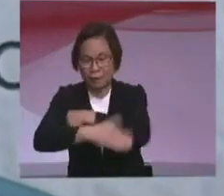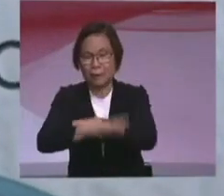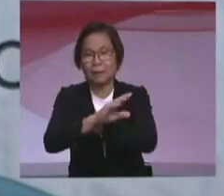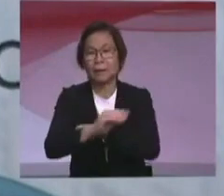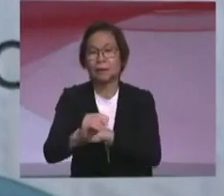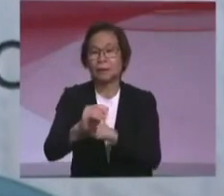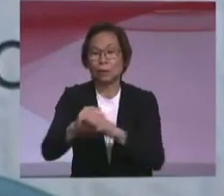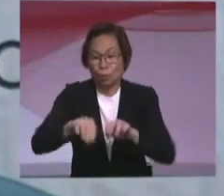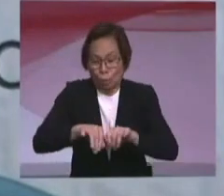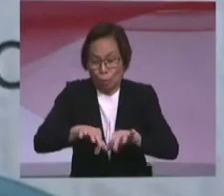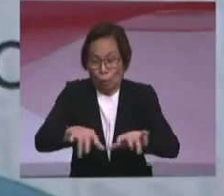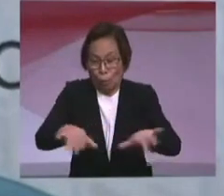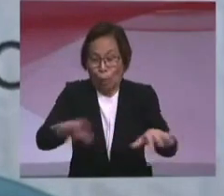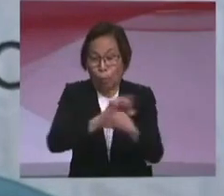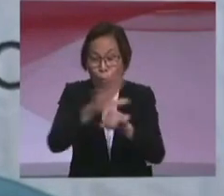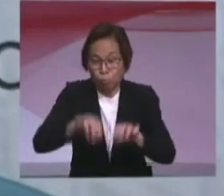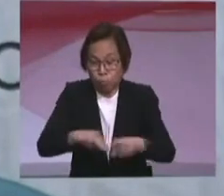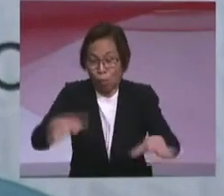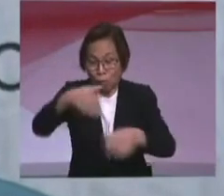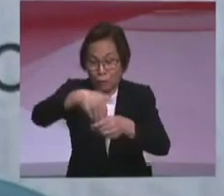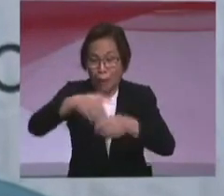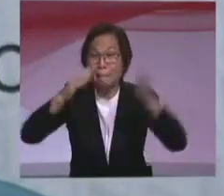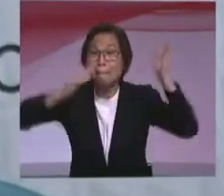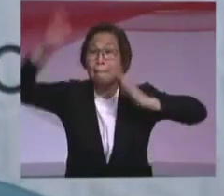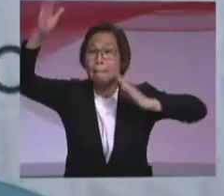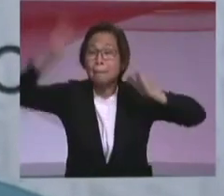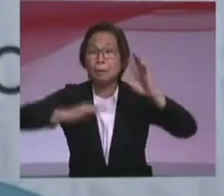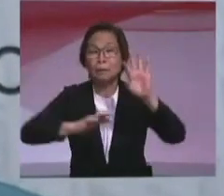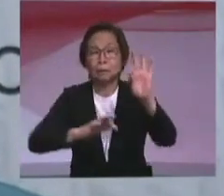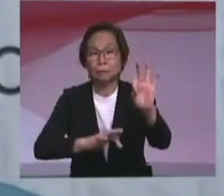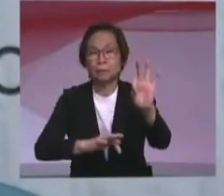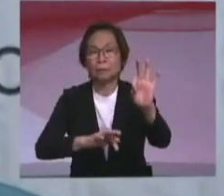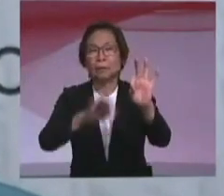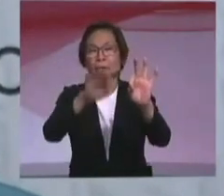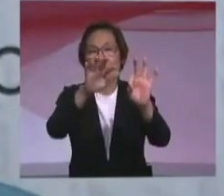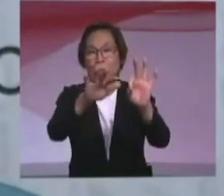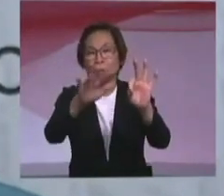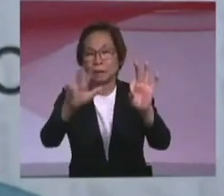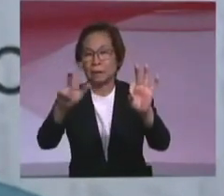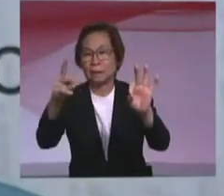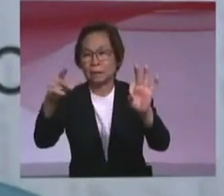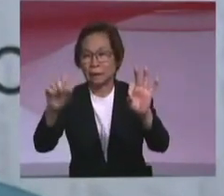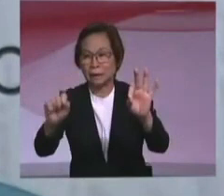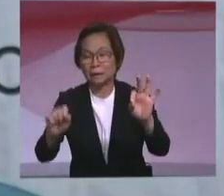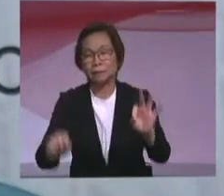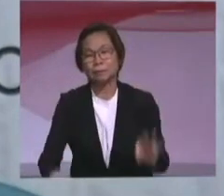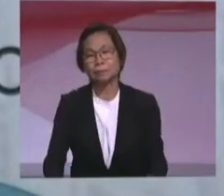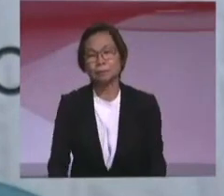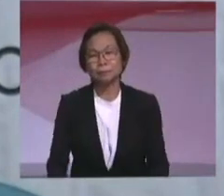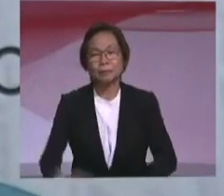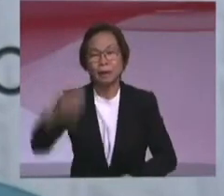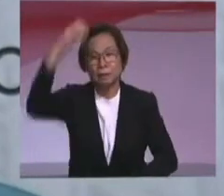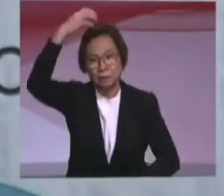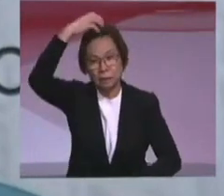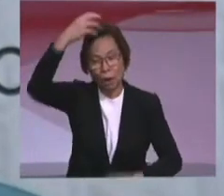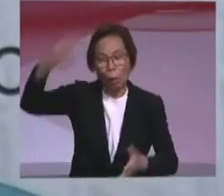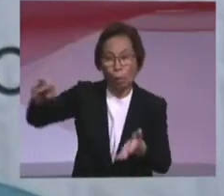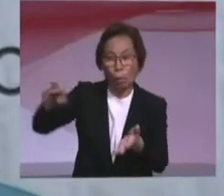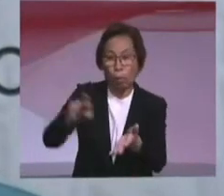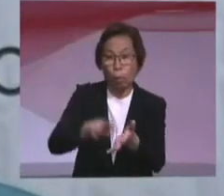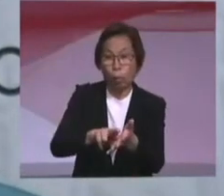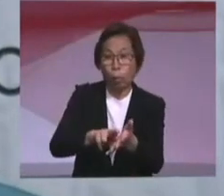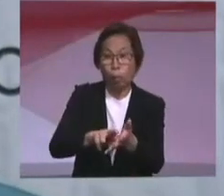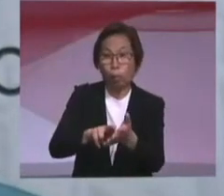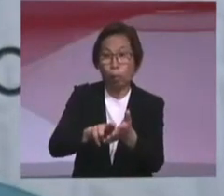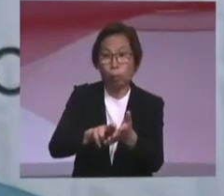Manakala penularan COVID-19 dalam negara pula adalah 953 kes. Negeri Selangor melaporkan kes